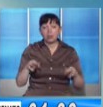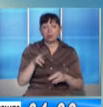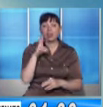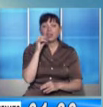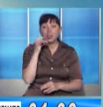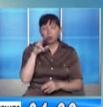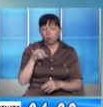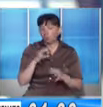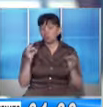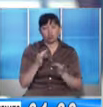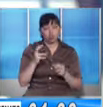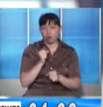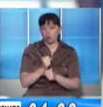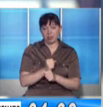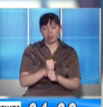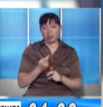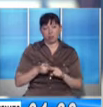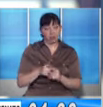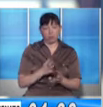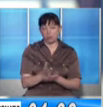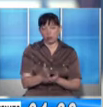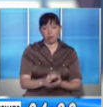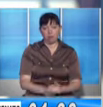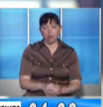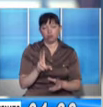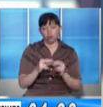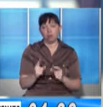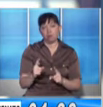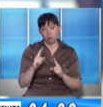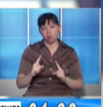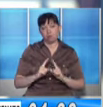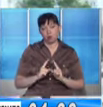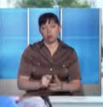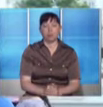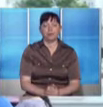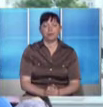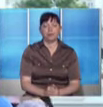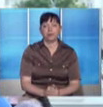domeniu. Da, vă mulțumesc foarte mult. Haideți să vedem întrebarea pentru domnul Terguță.